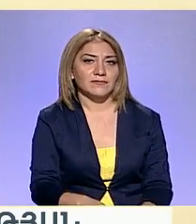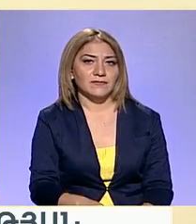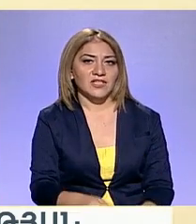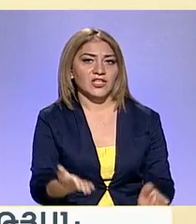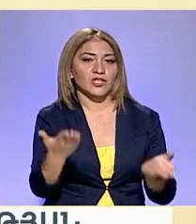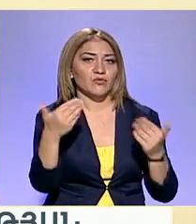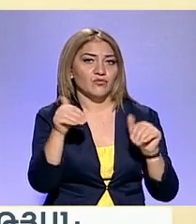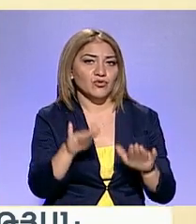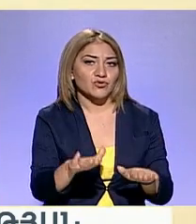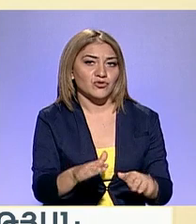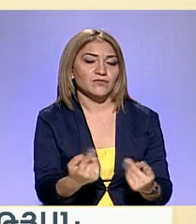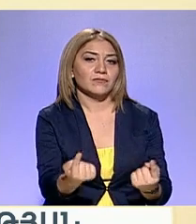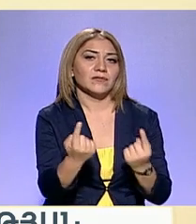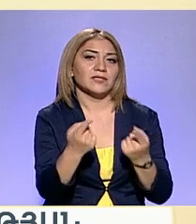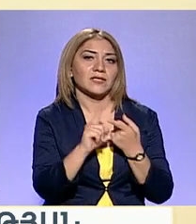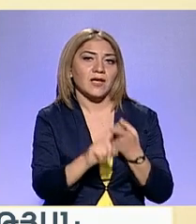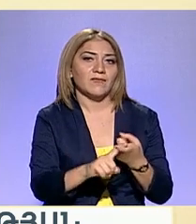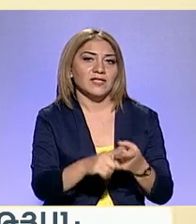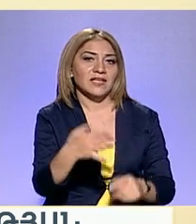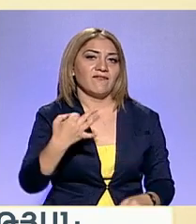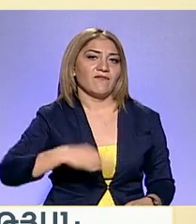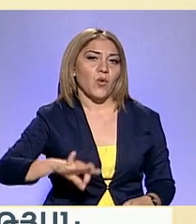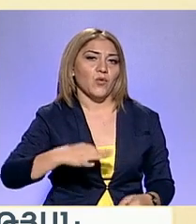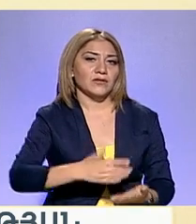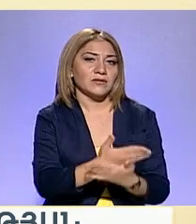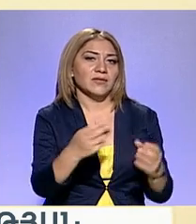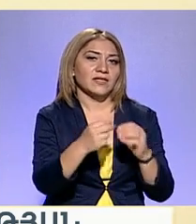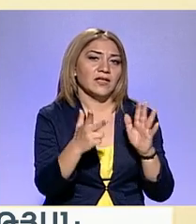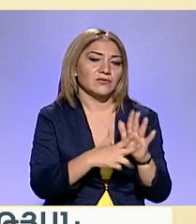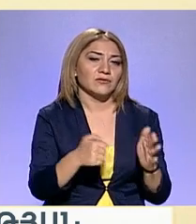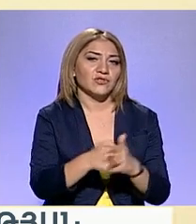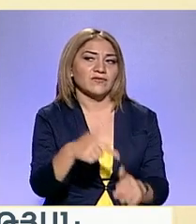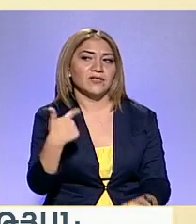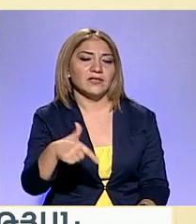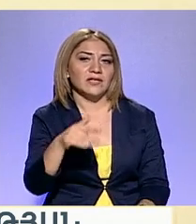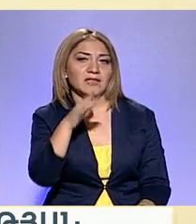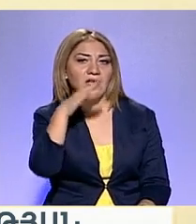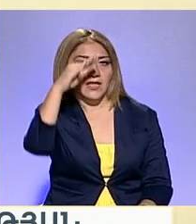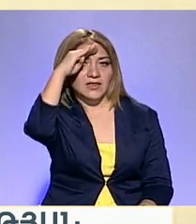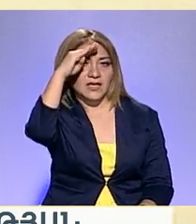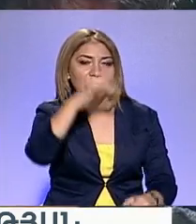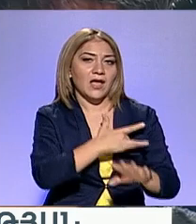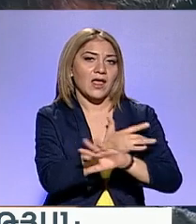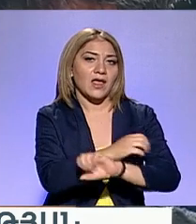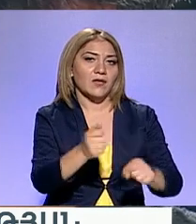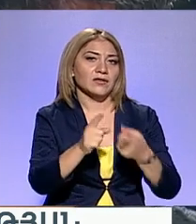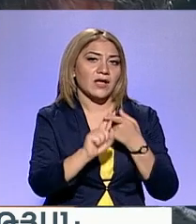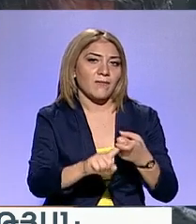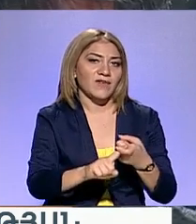լուծումը մեծապես կախված էր ձեր որդիների, մեր 18-ից 20 տարեկան տղաների հերոսության